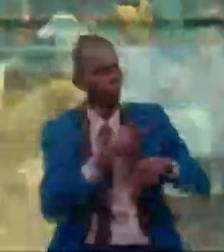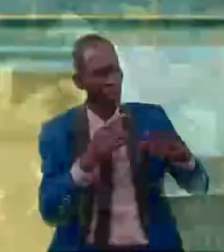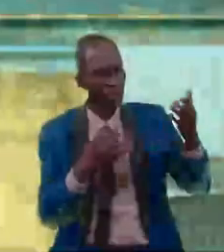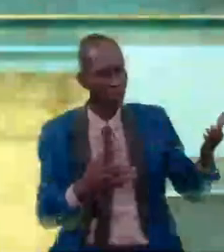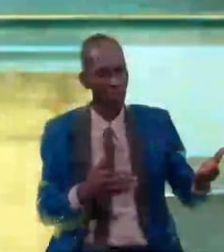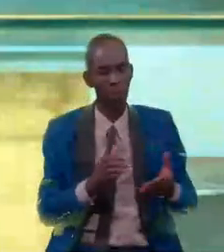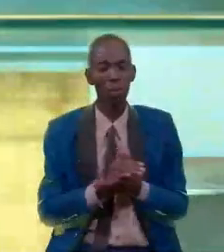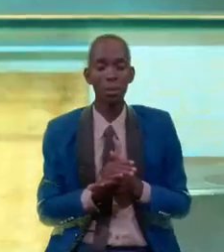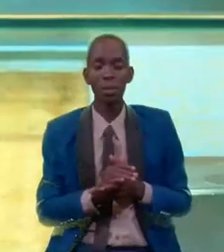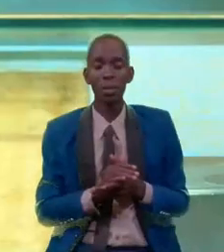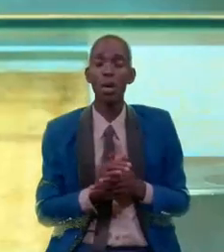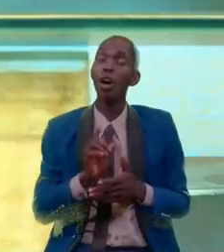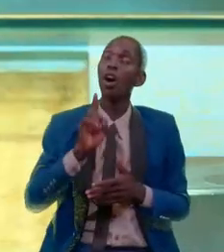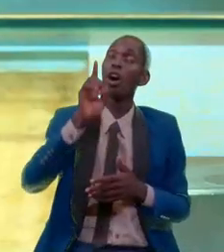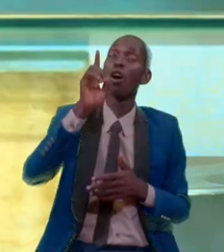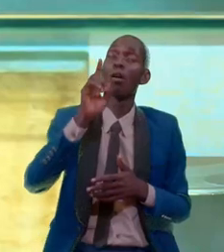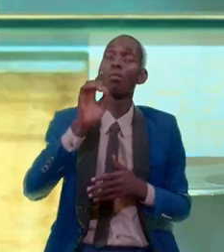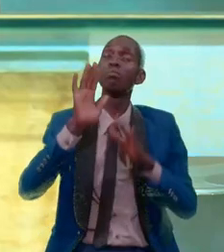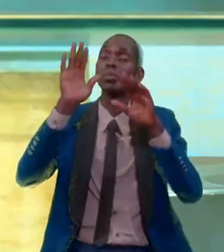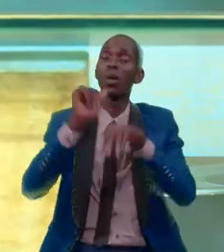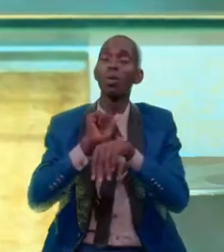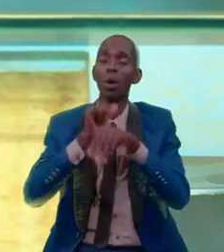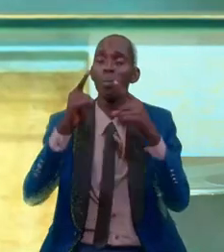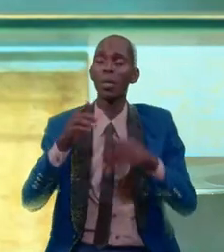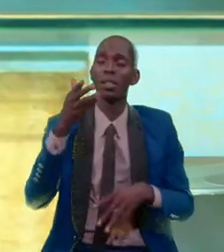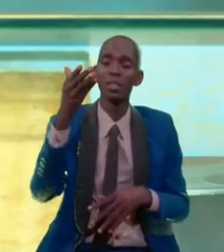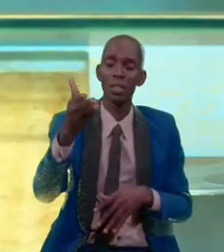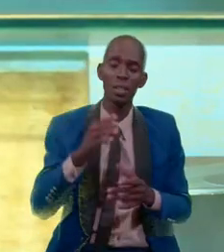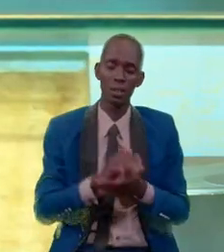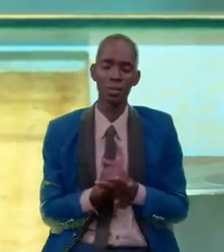miracles. Partout là en haut, des miracles.